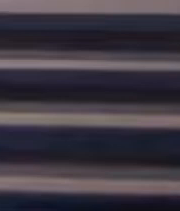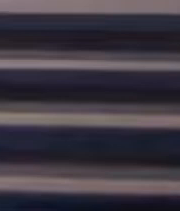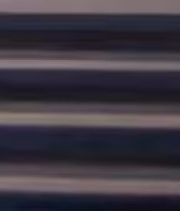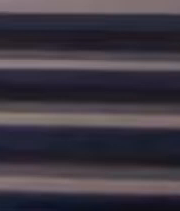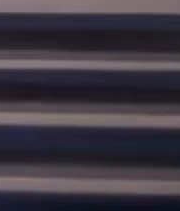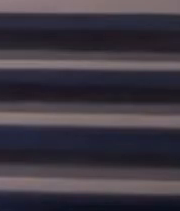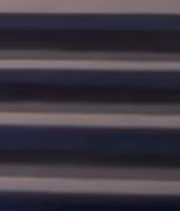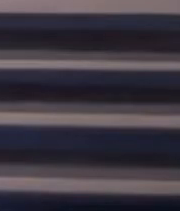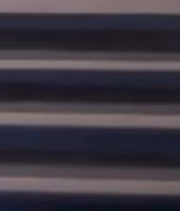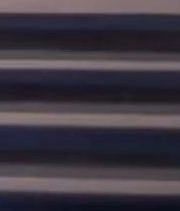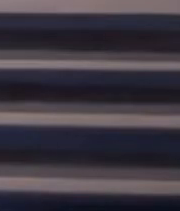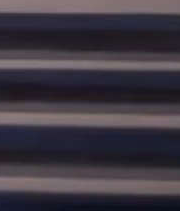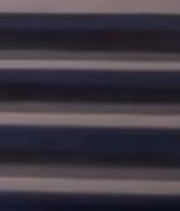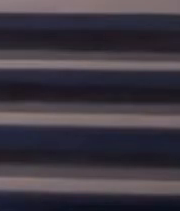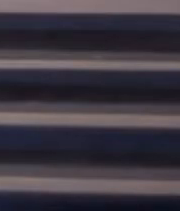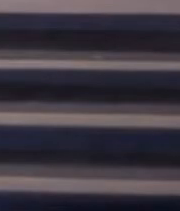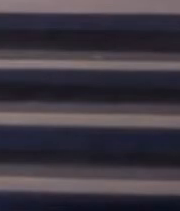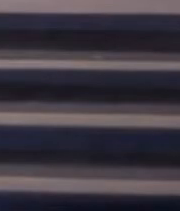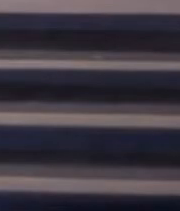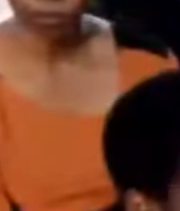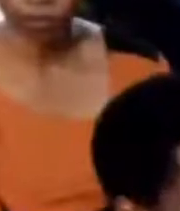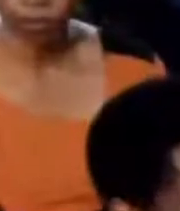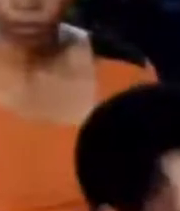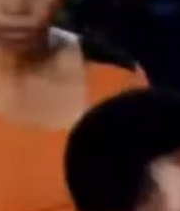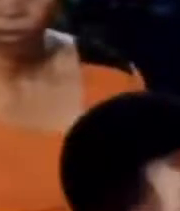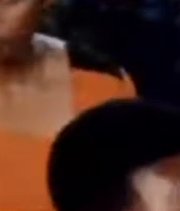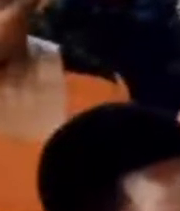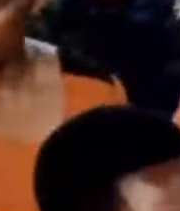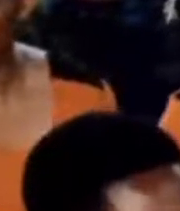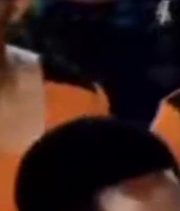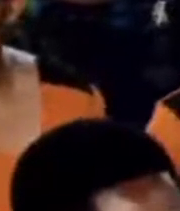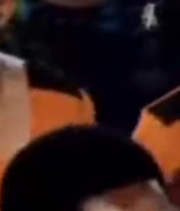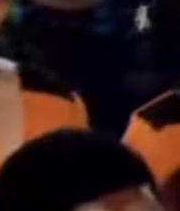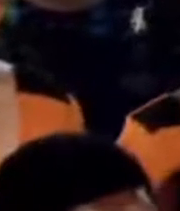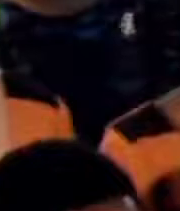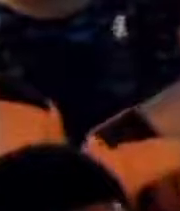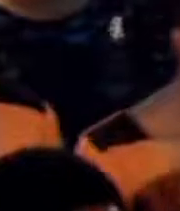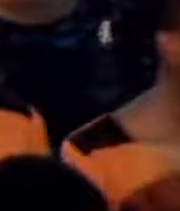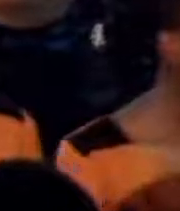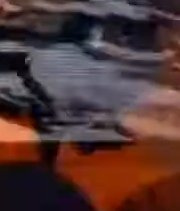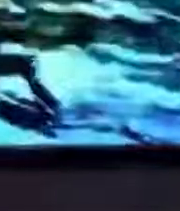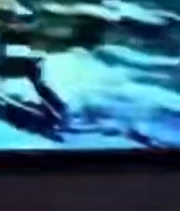asifiwe. Habarini za jioni. Naendelea vizuri.